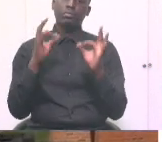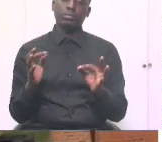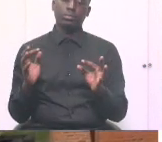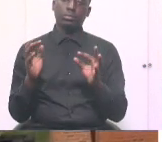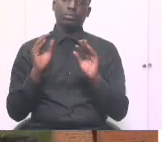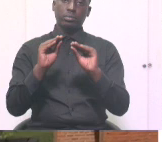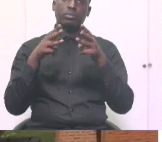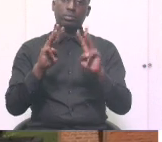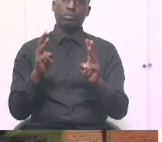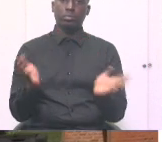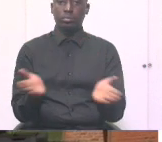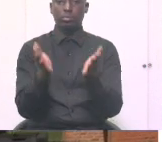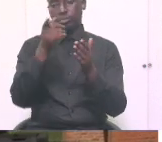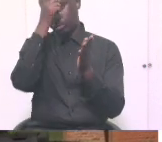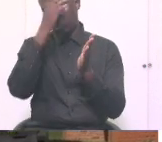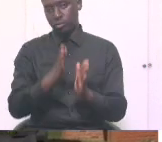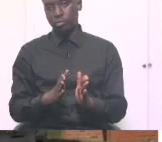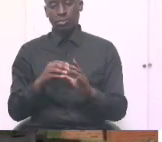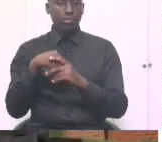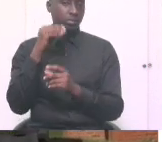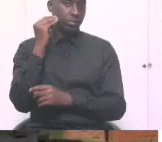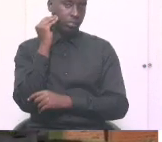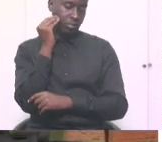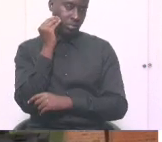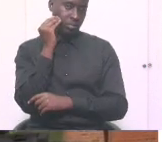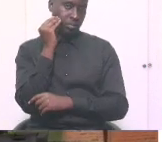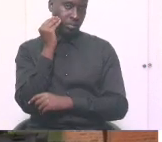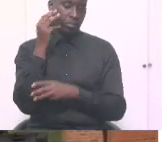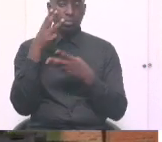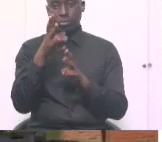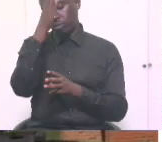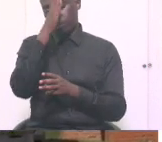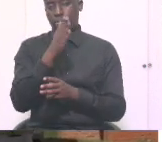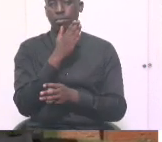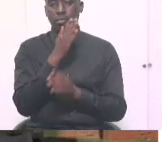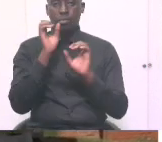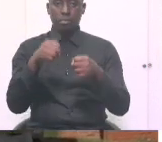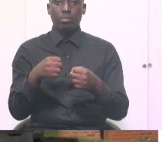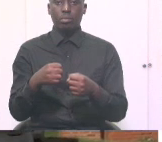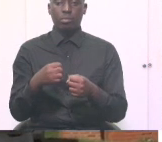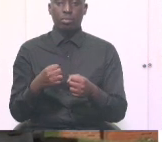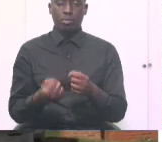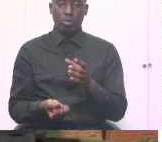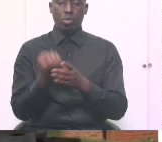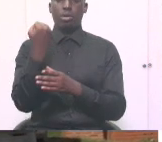cyo kwigishwa ukuntu bakangurira abaturage mu ngo uko ababyeyi bashobora gukangura